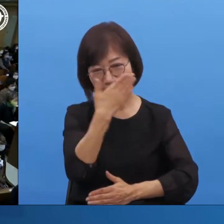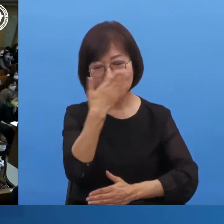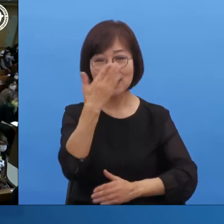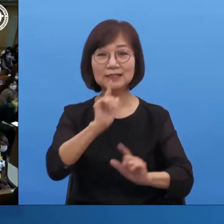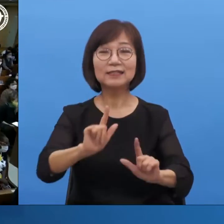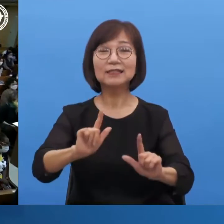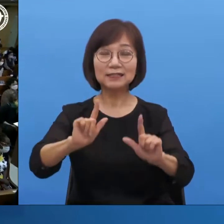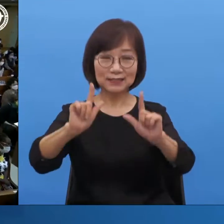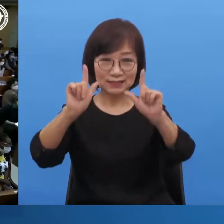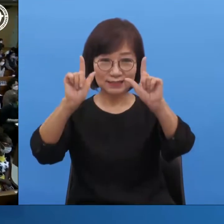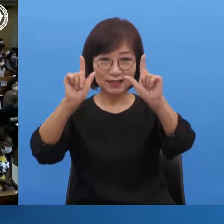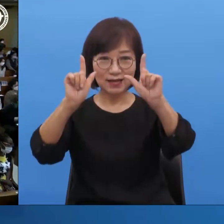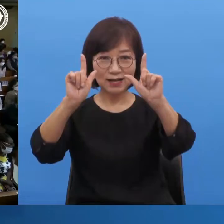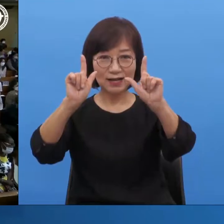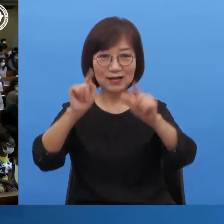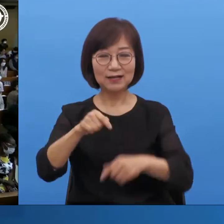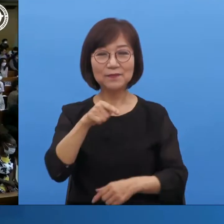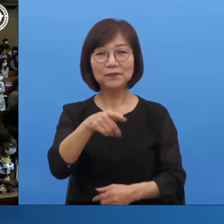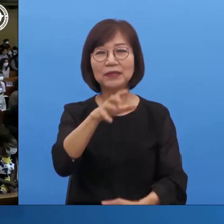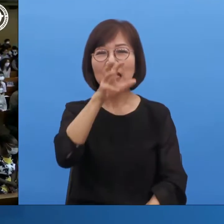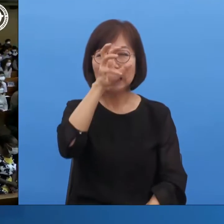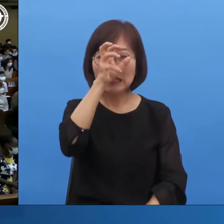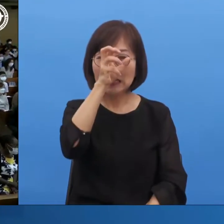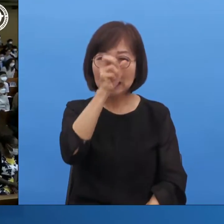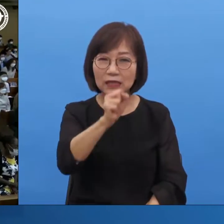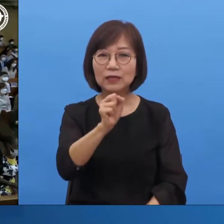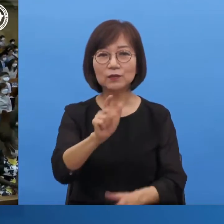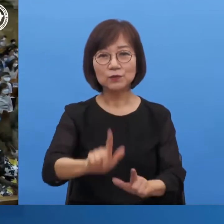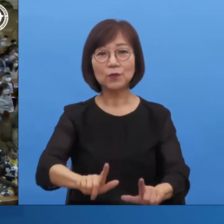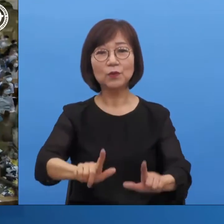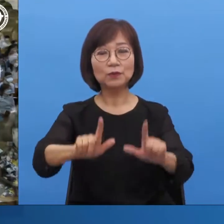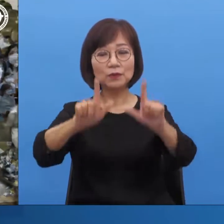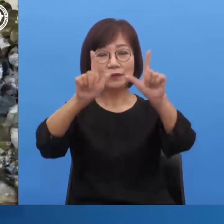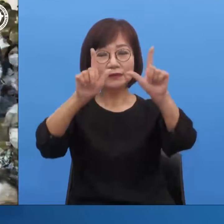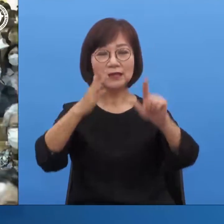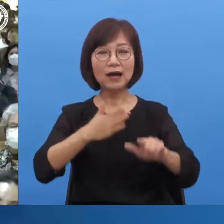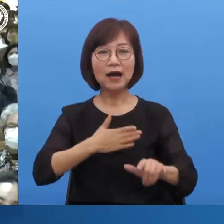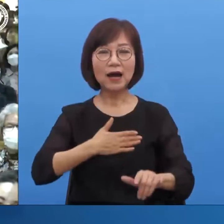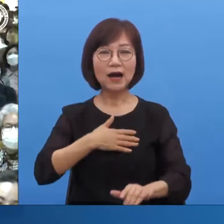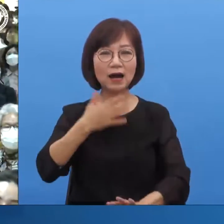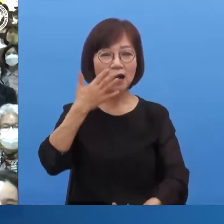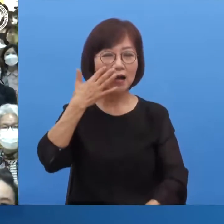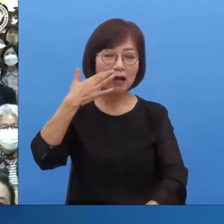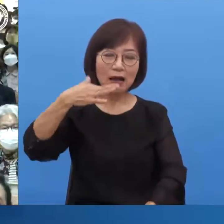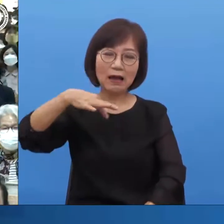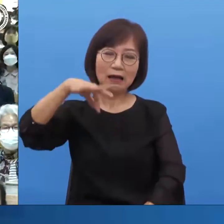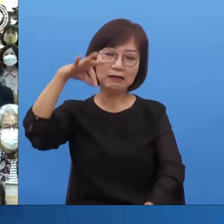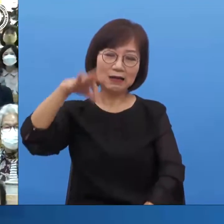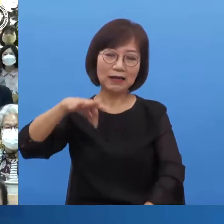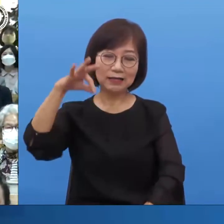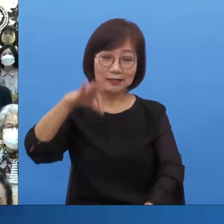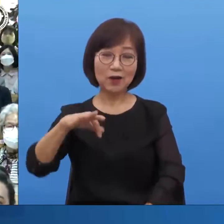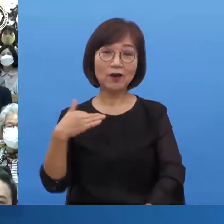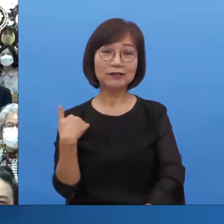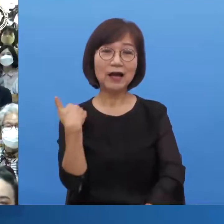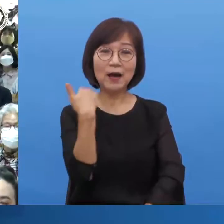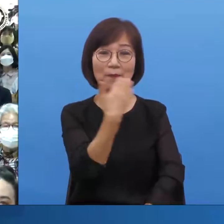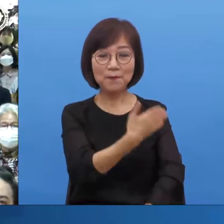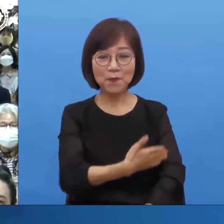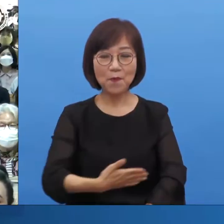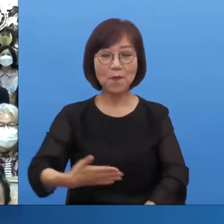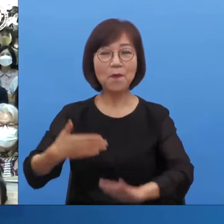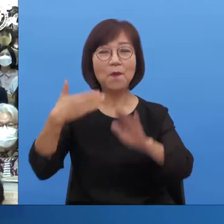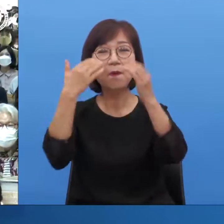죄 다 씻은 날 이 좋은 날 내